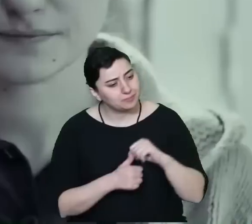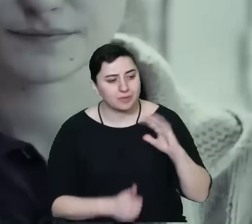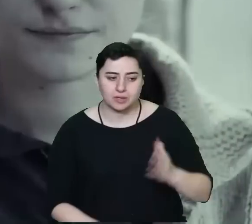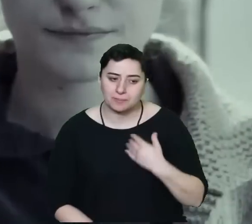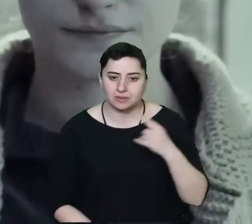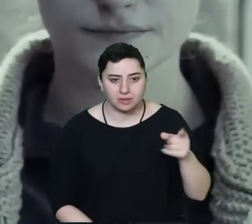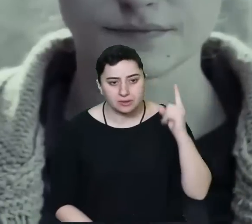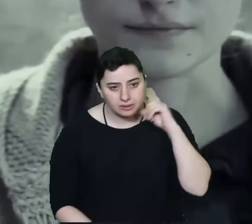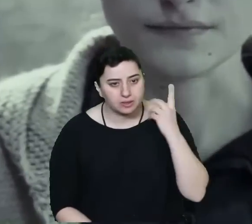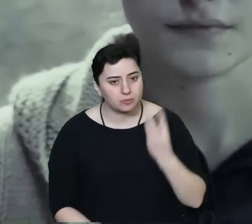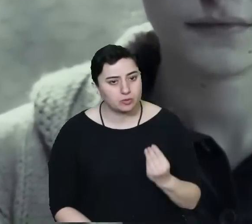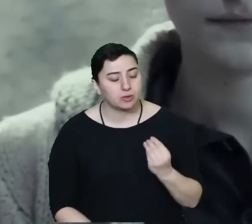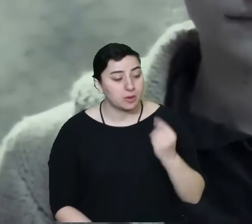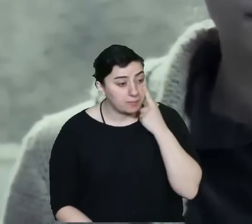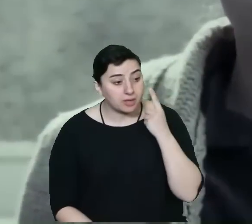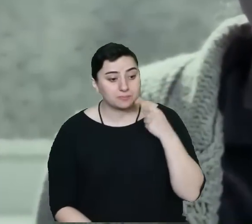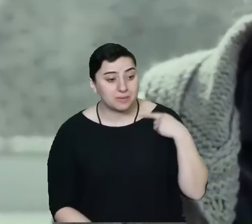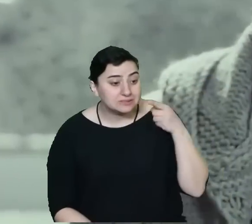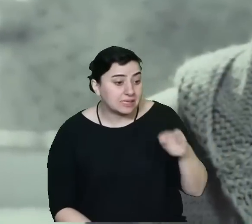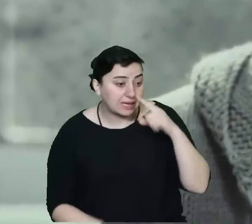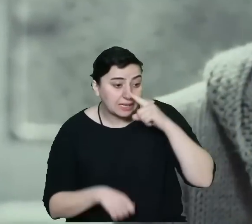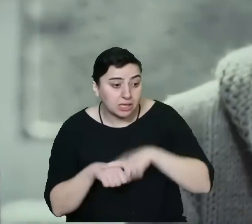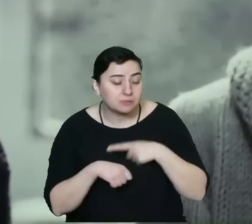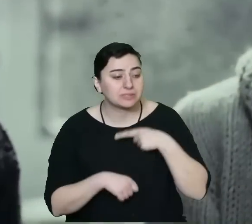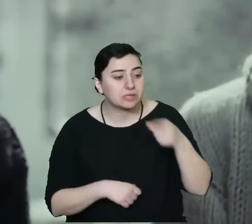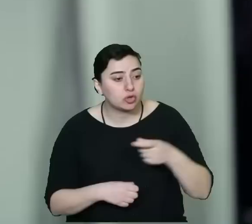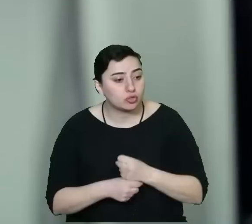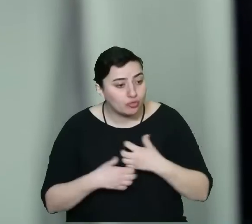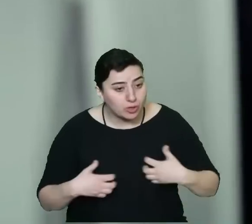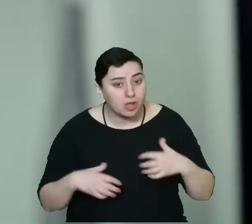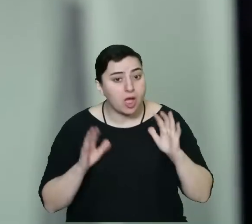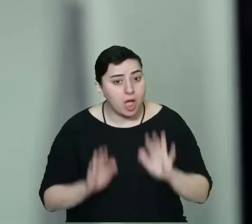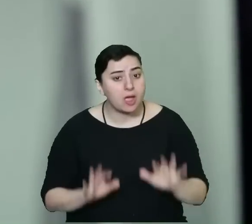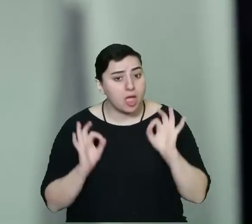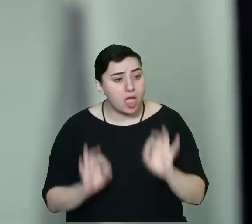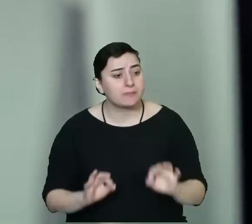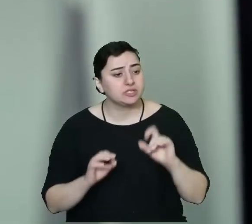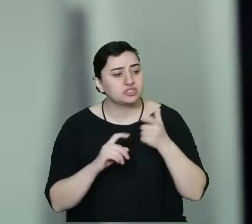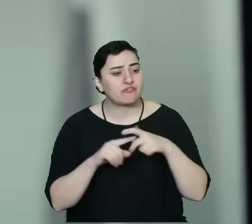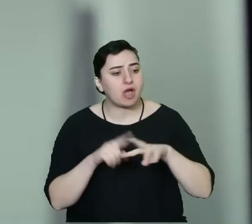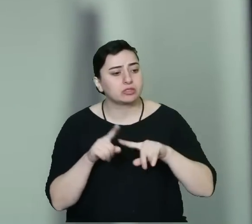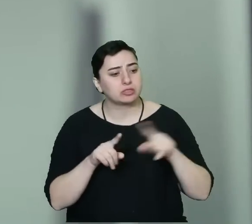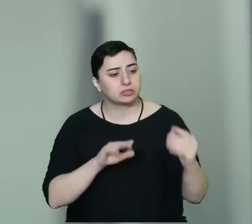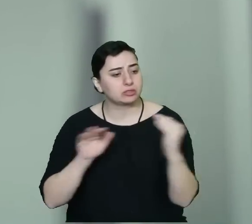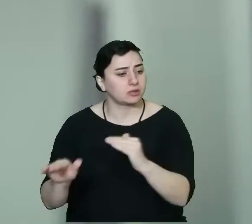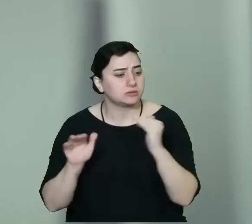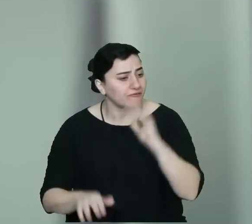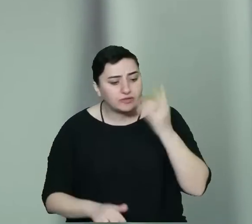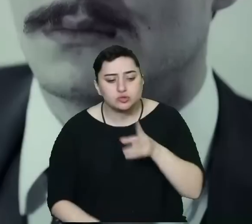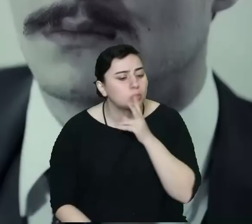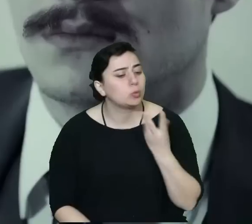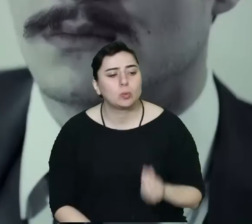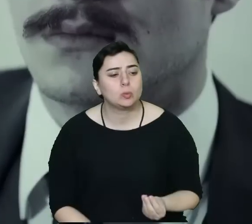dinledim. Bakın ben size inandım. Güvendim. Ama siz hep Cevat'a arka çıktınız. Sonunda ne